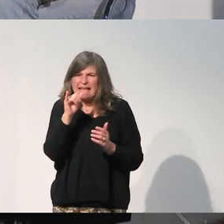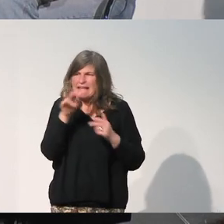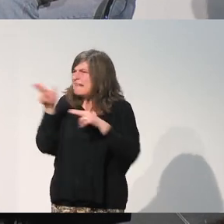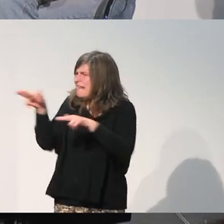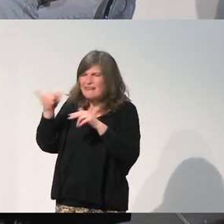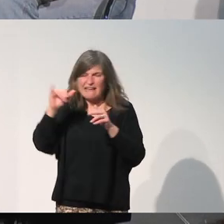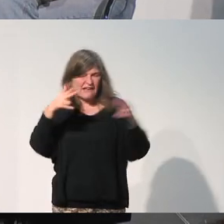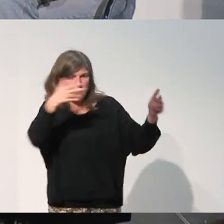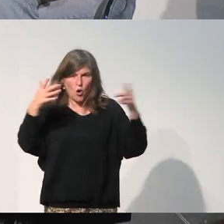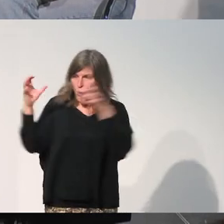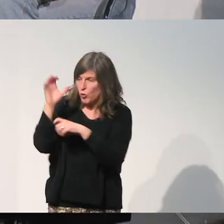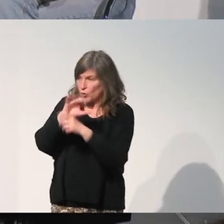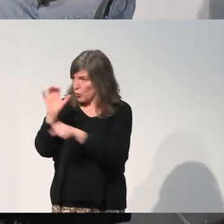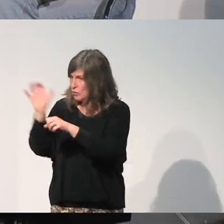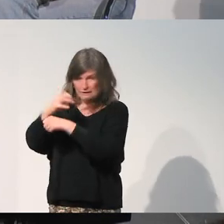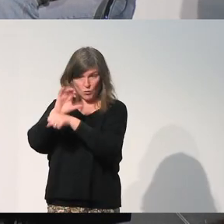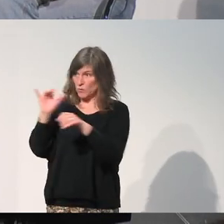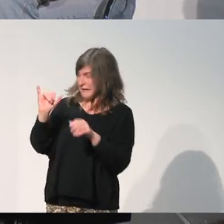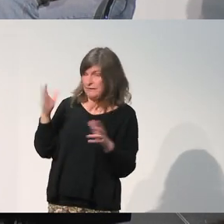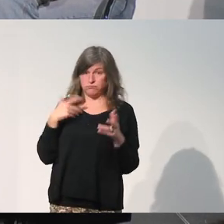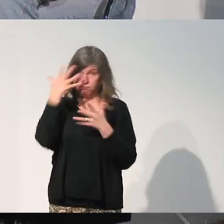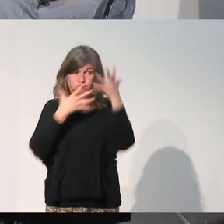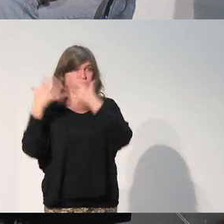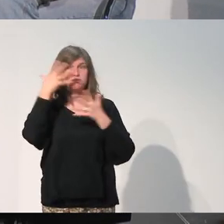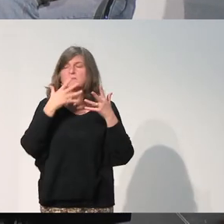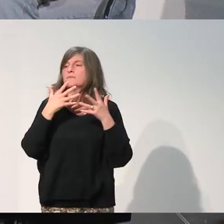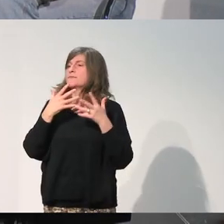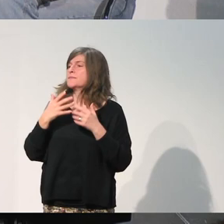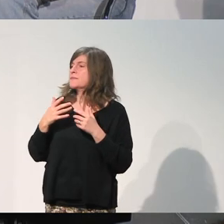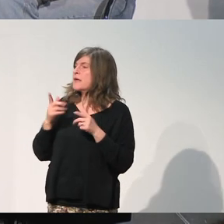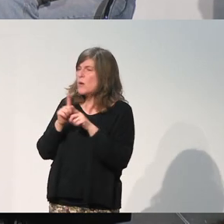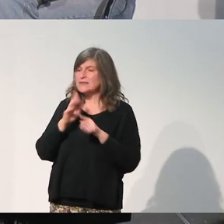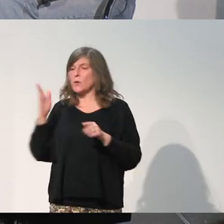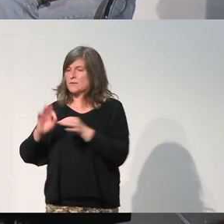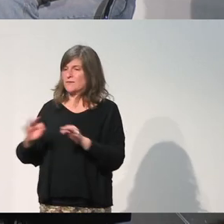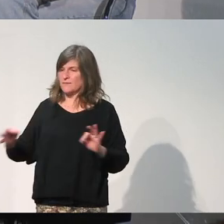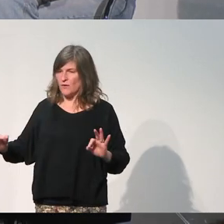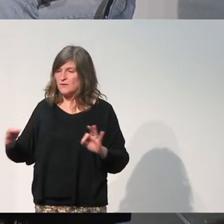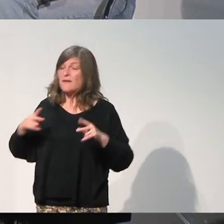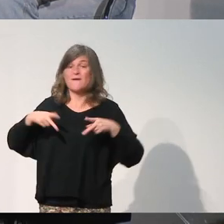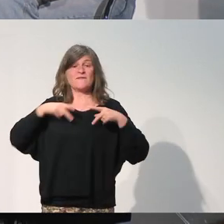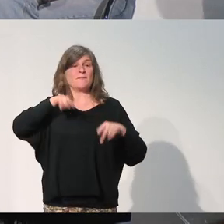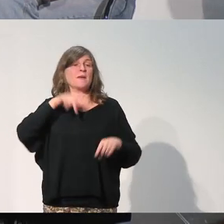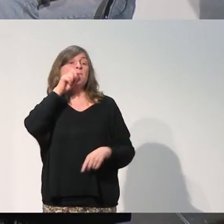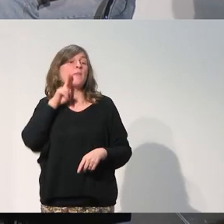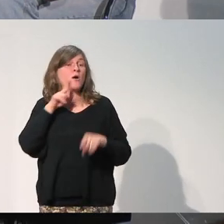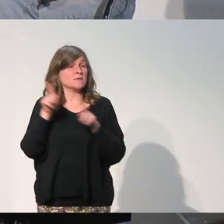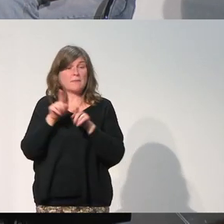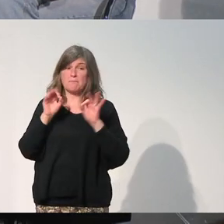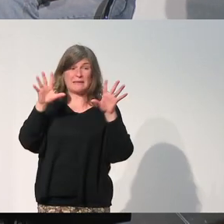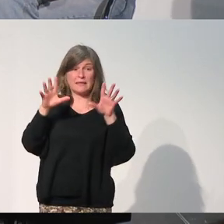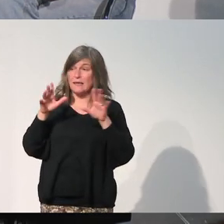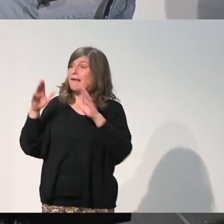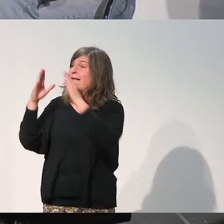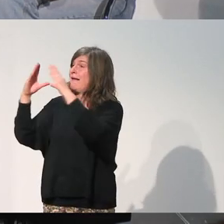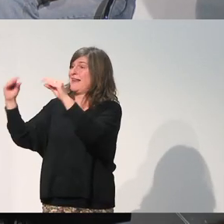se bat contre qui s'allie contre qui, et vous écrivez encore à un autre endroit, la vie de mes parents, c'est comme la guerre au Liban, plus je m'y